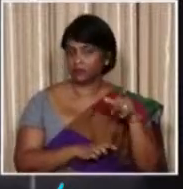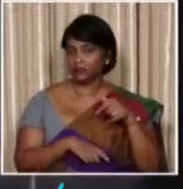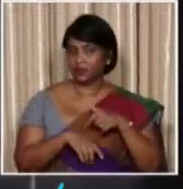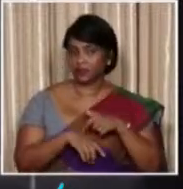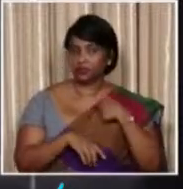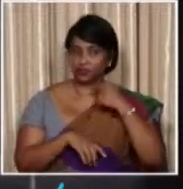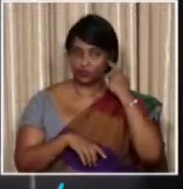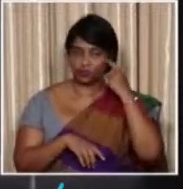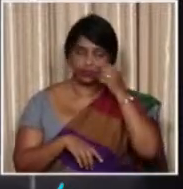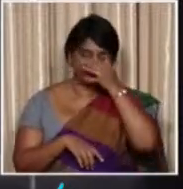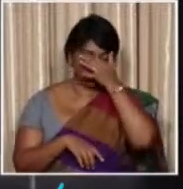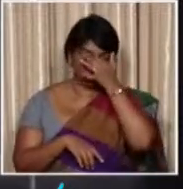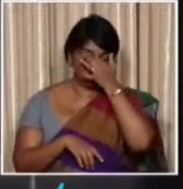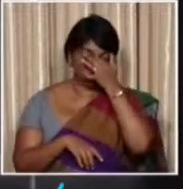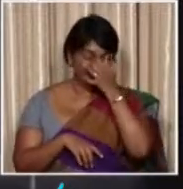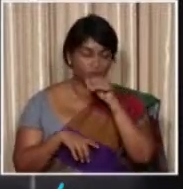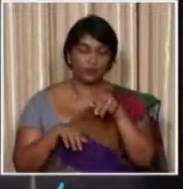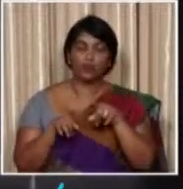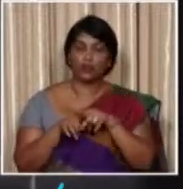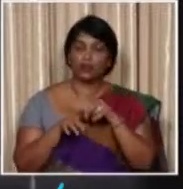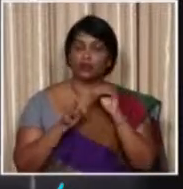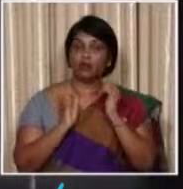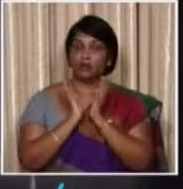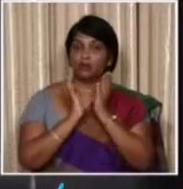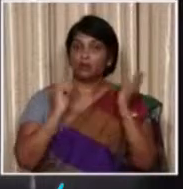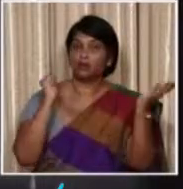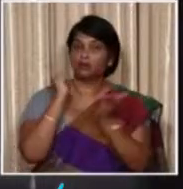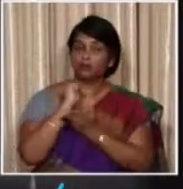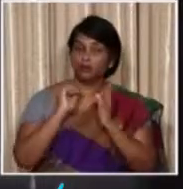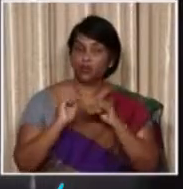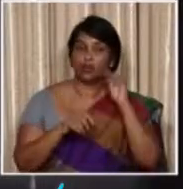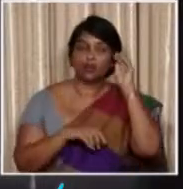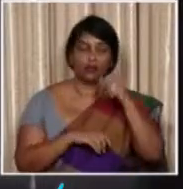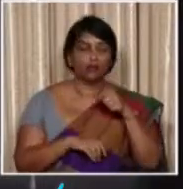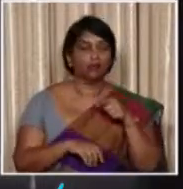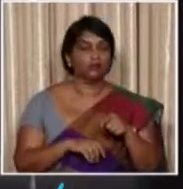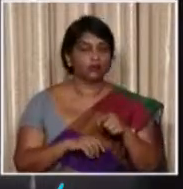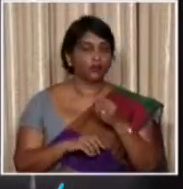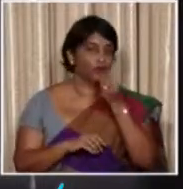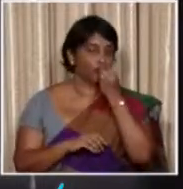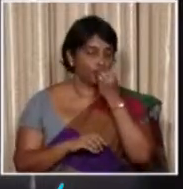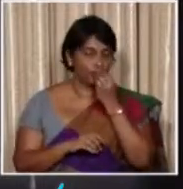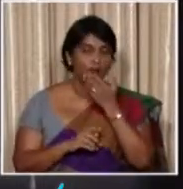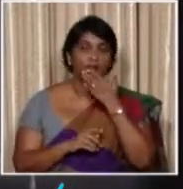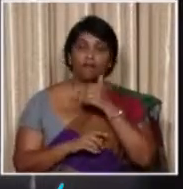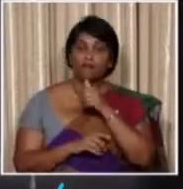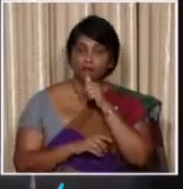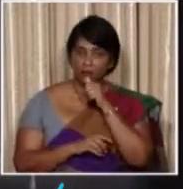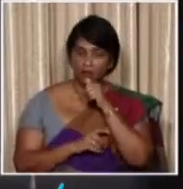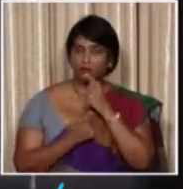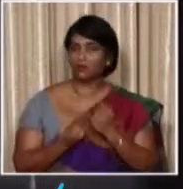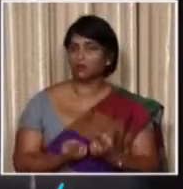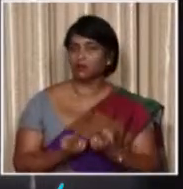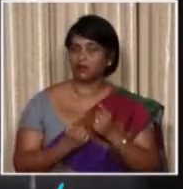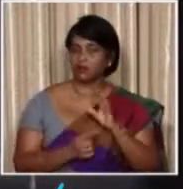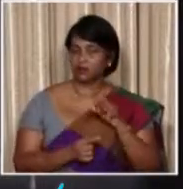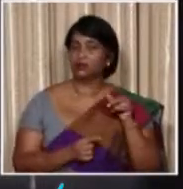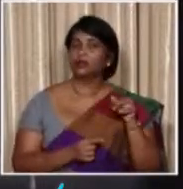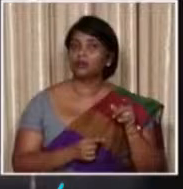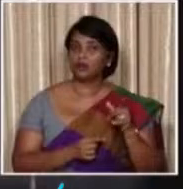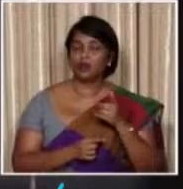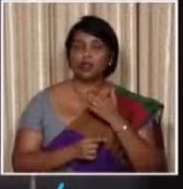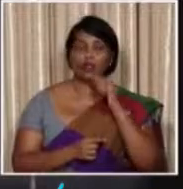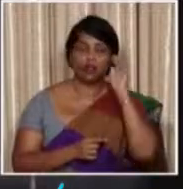වෙනකොටත් දන්නවා ඇති. Ita amatara wanantara lipeli kiri manisa alinta ahara hawa tura kiga wiye manisa